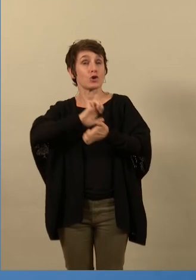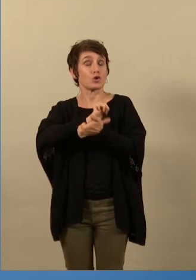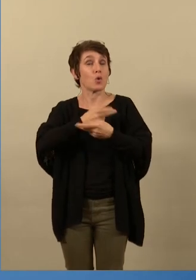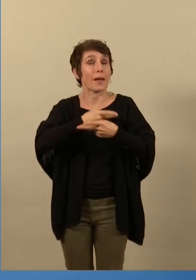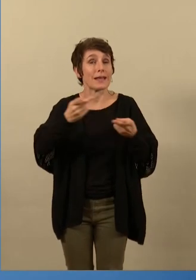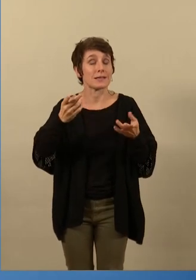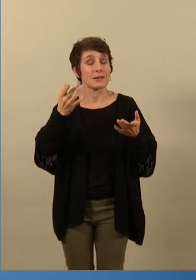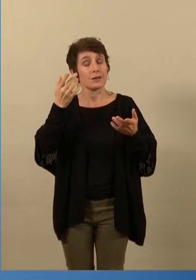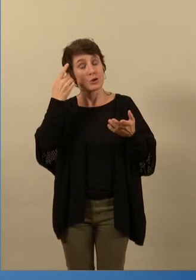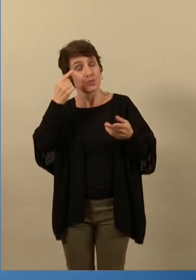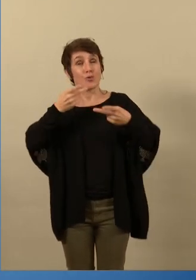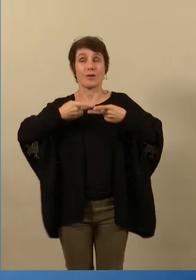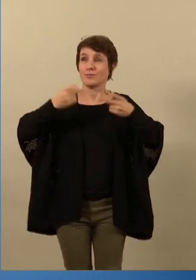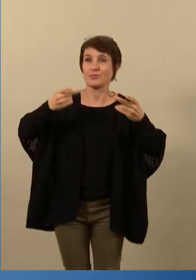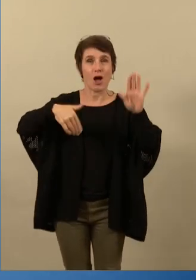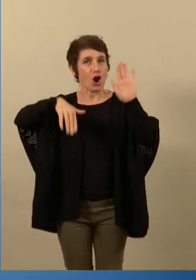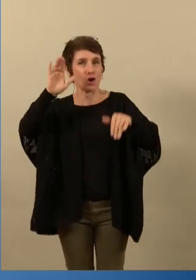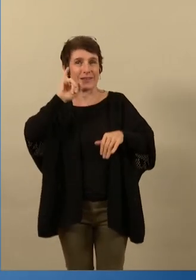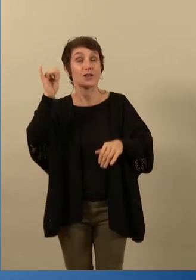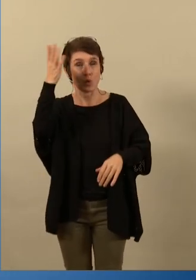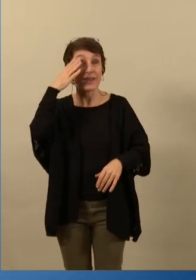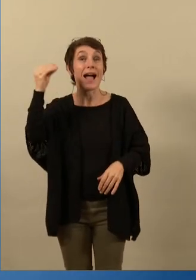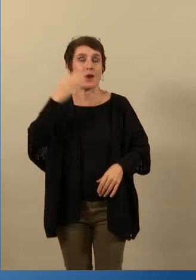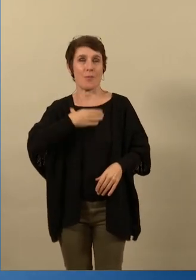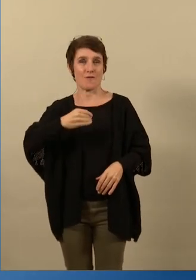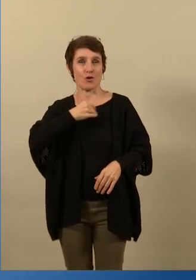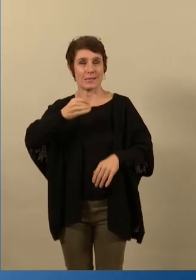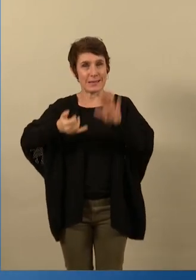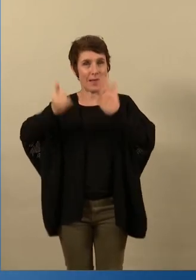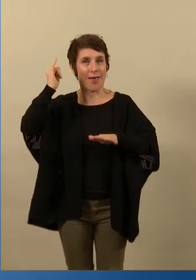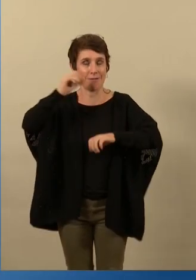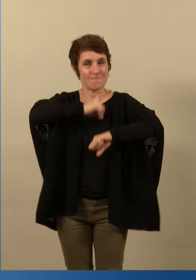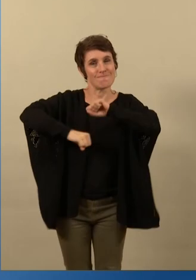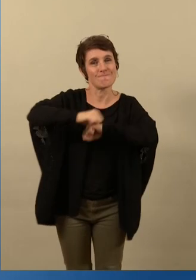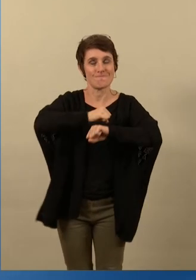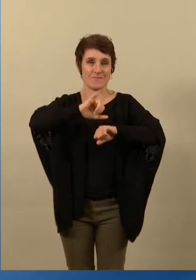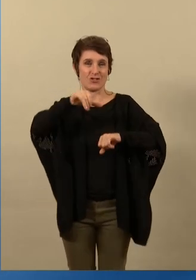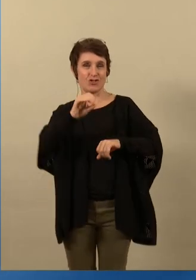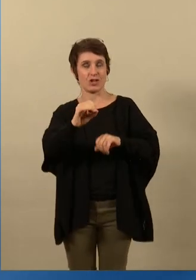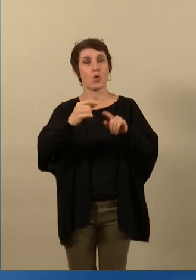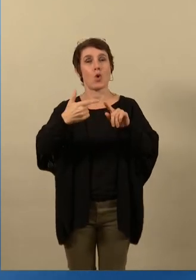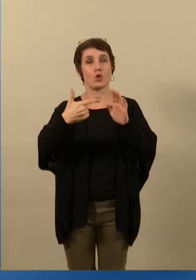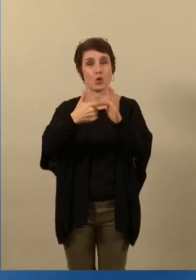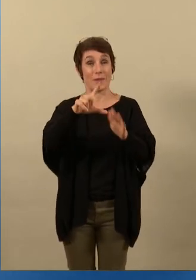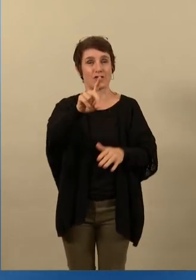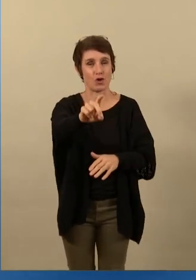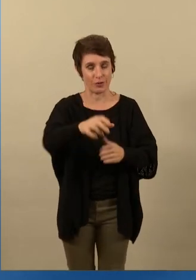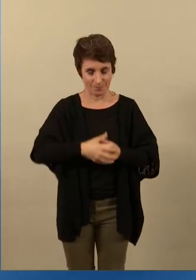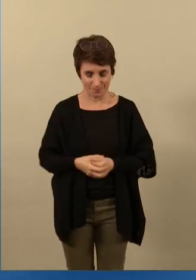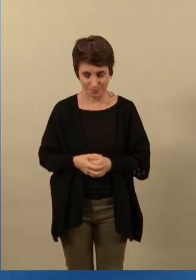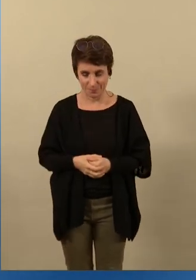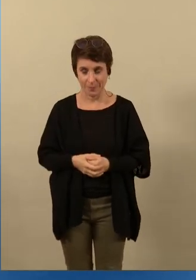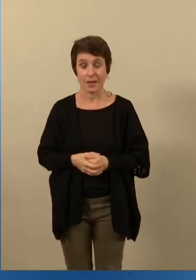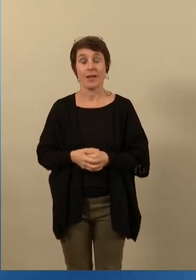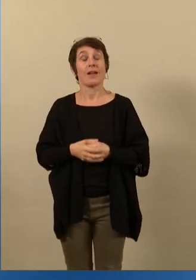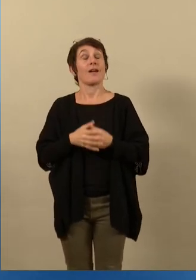donc de candidature des Alpes françaises à l' à l'organisation des Jeux 2030 à cette occasion